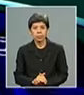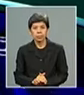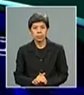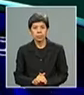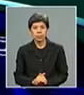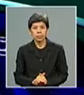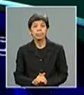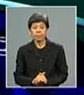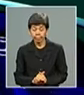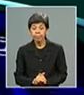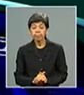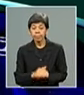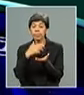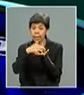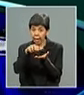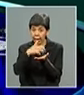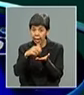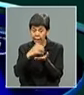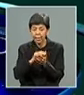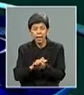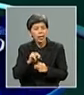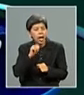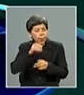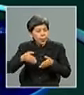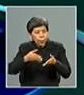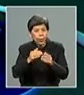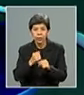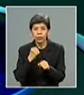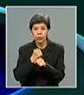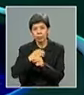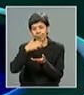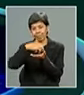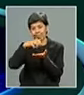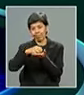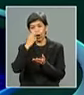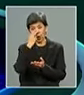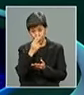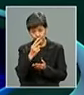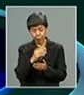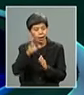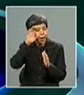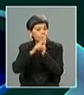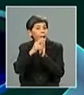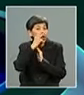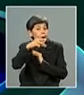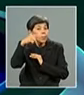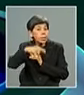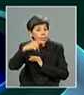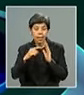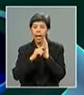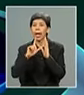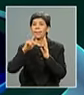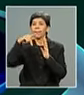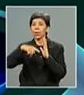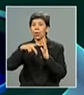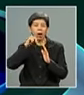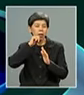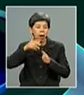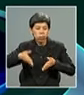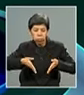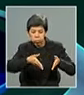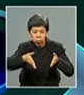ปิดท้ายนะครับกับการรายงานน้ำแล้งจากนักข่าวอากาศจากทางบ้านวันนี้เปิดด้วยภาพของผู้สื่อข่าวพิเศษลำพูนครับส่งภาพน้ำแล้งแม่น้ำปิ